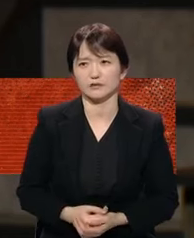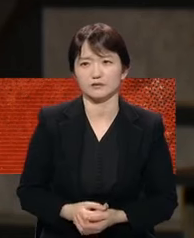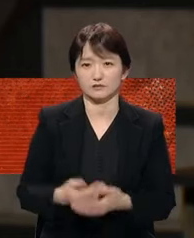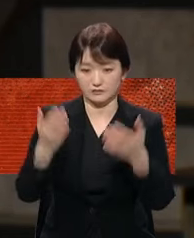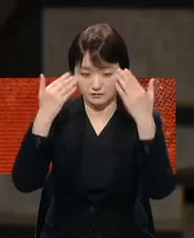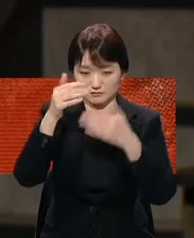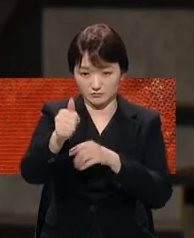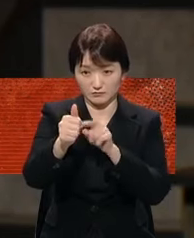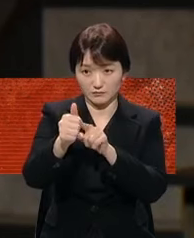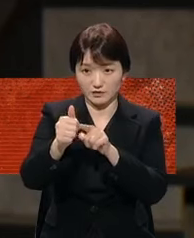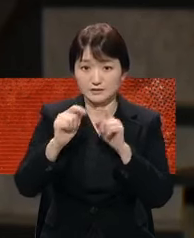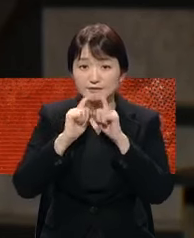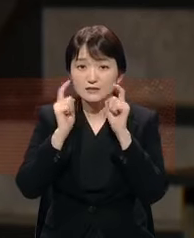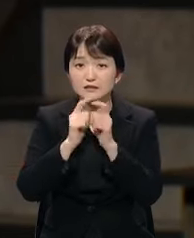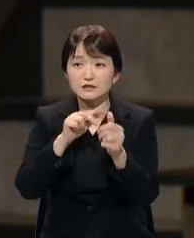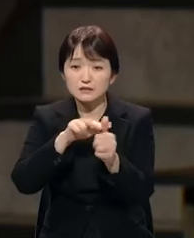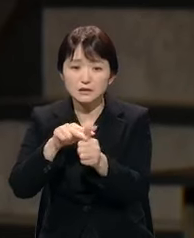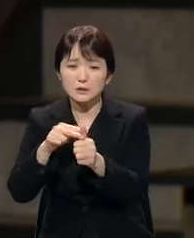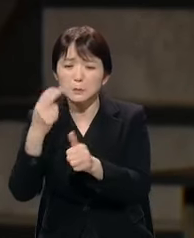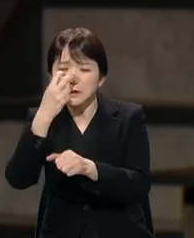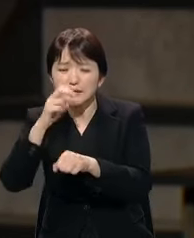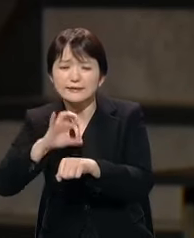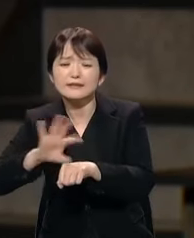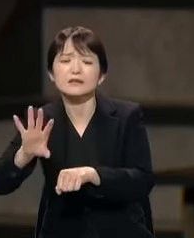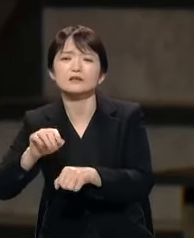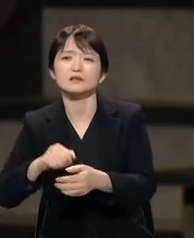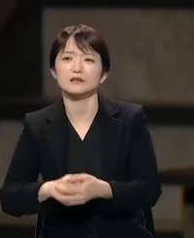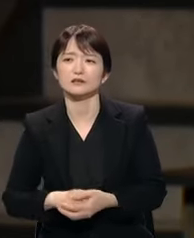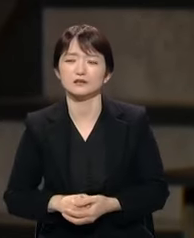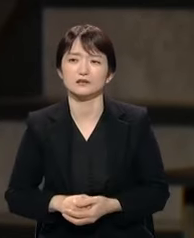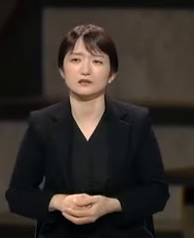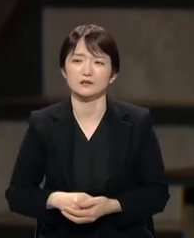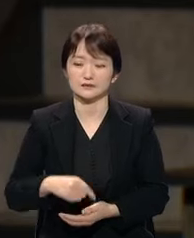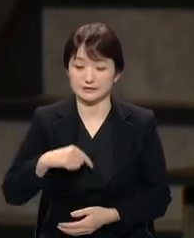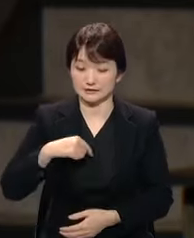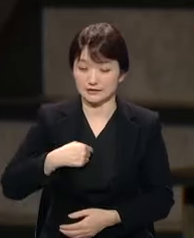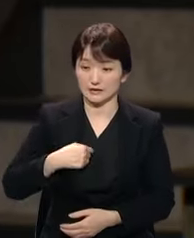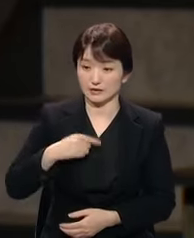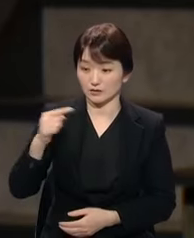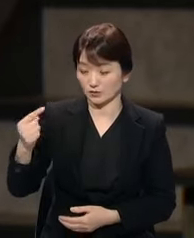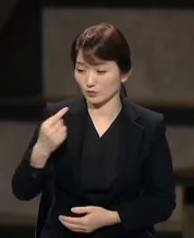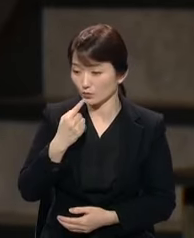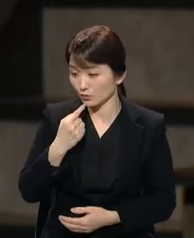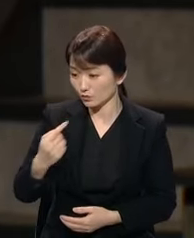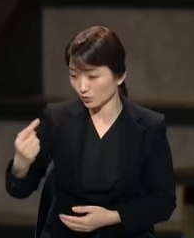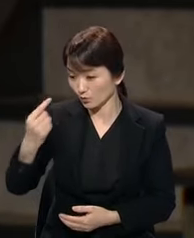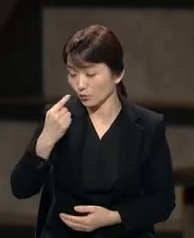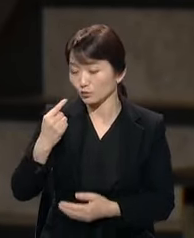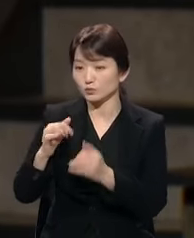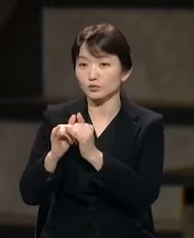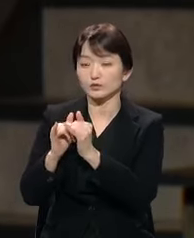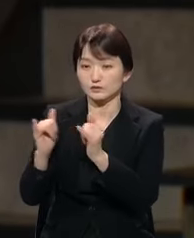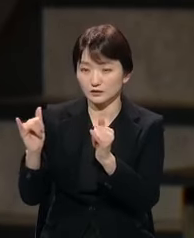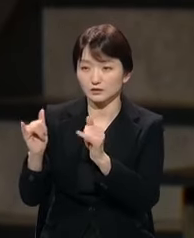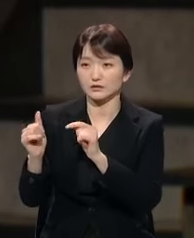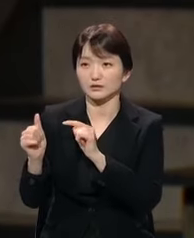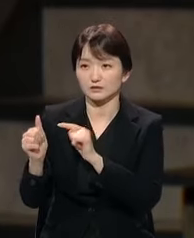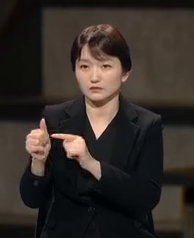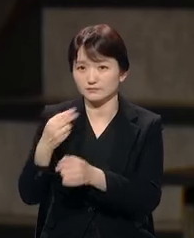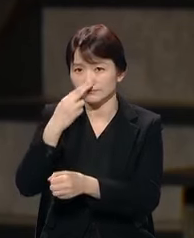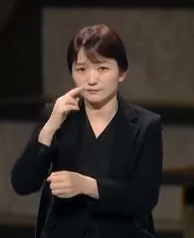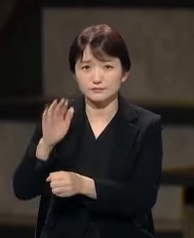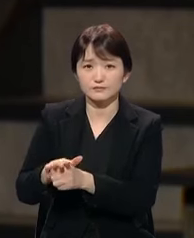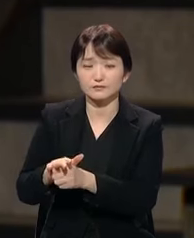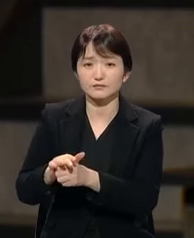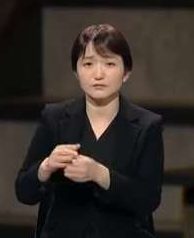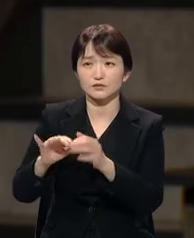사람이 개인정보 관리를 소홀하게 해서 자신이 피고소인이 됐던 그 사항에 대해서 이게 너무 억울하다라고 해서 국민